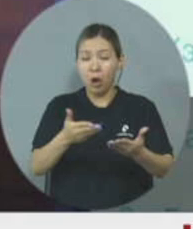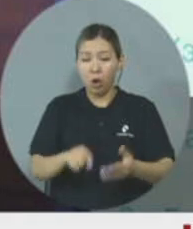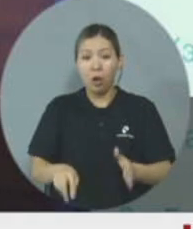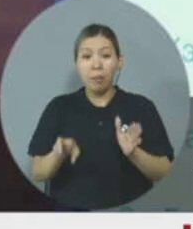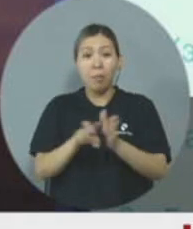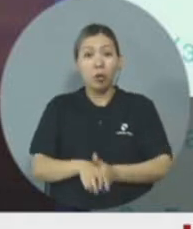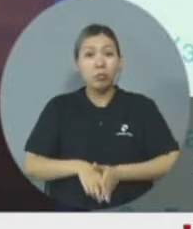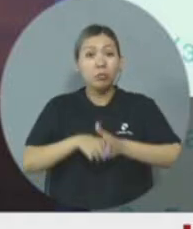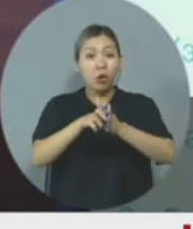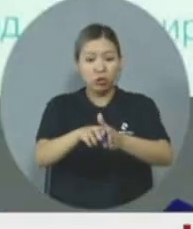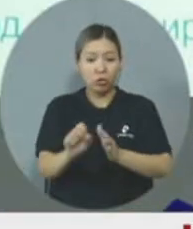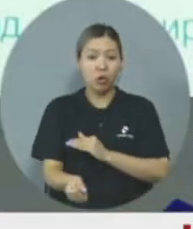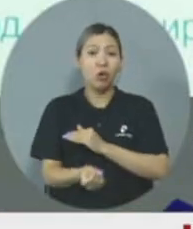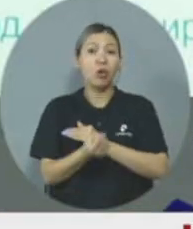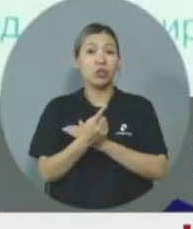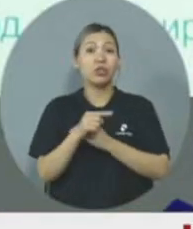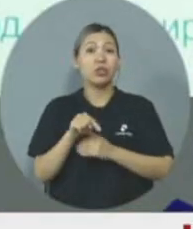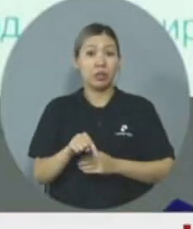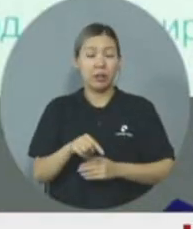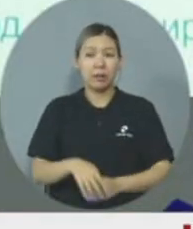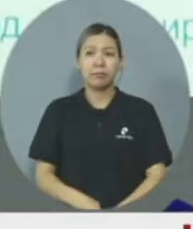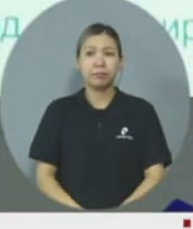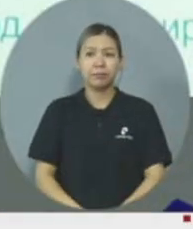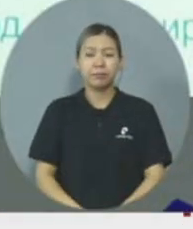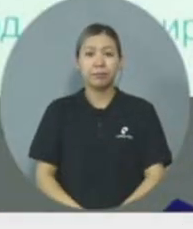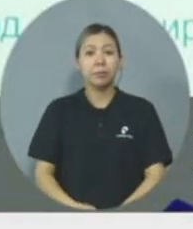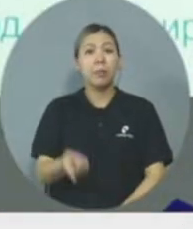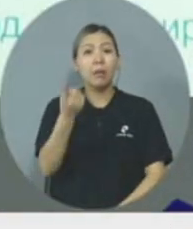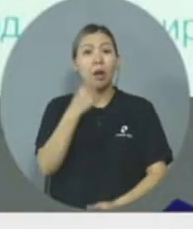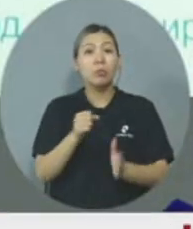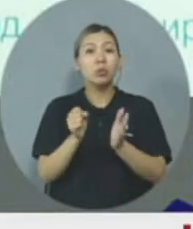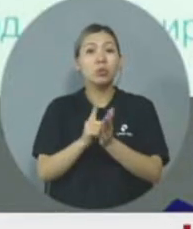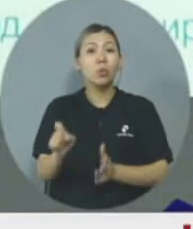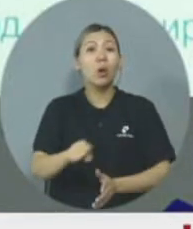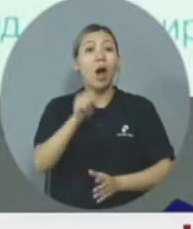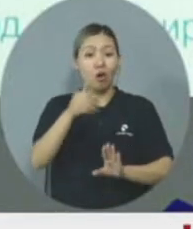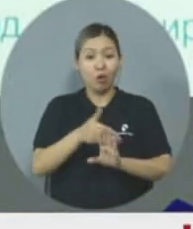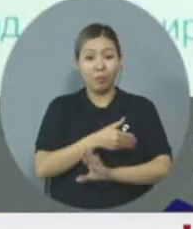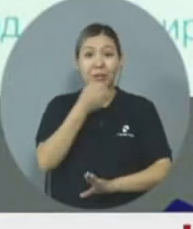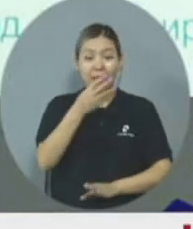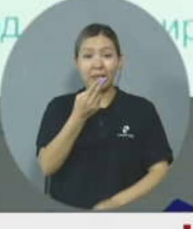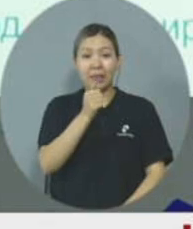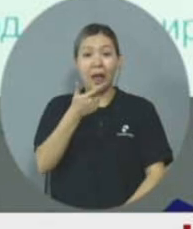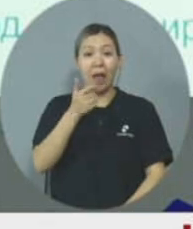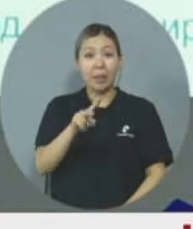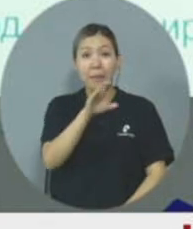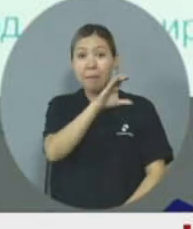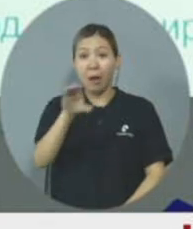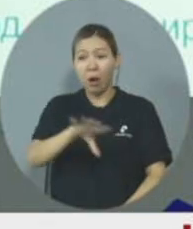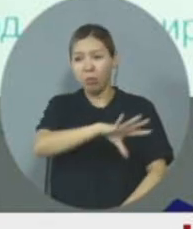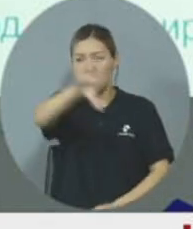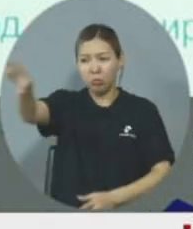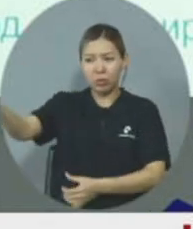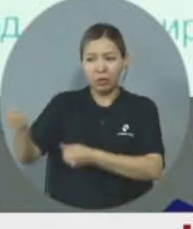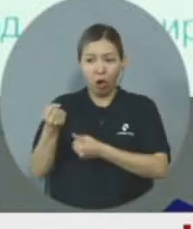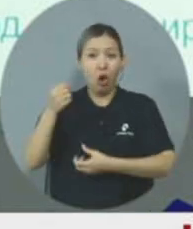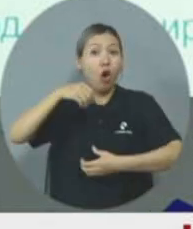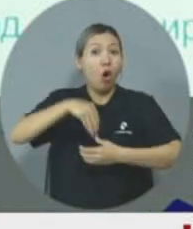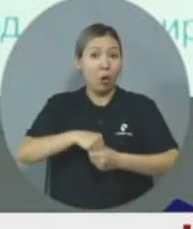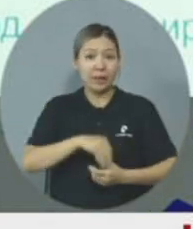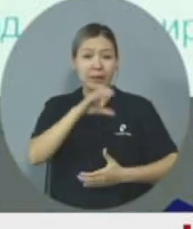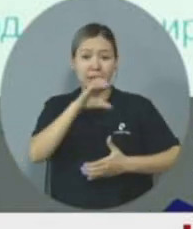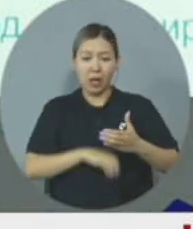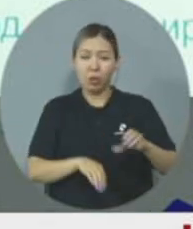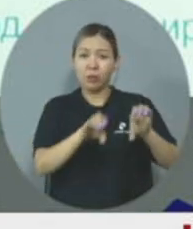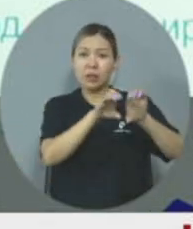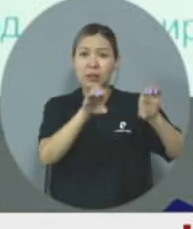байгаагаараа ийм асуудалтай. За хамгийн одоо чухал асуудал бол түрүүн хэлсэн даатгалын байгууллагуудыг бол ийшэ татан оролцуулах, санхүүгийн систем,